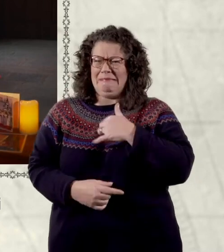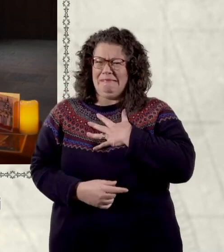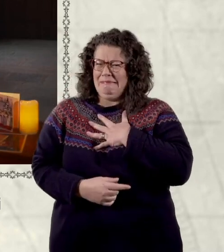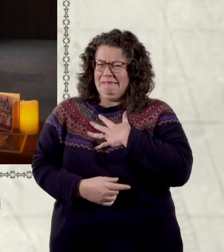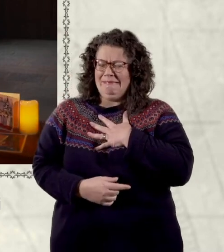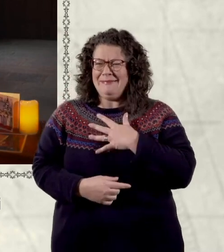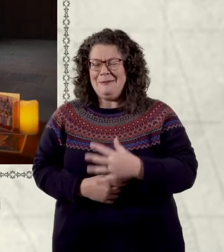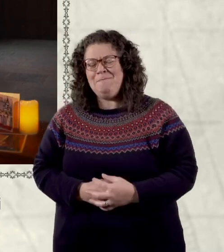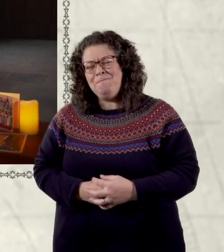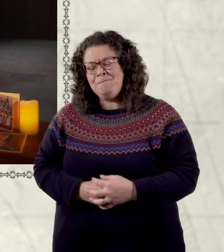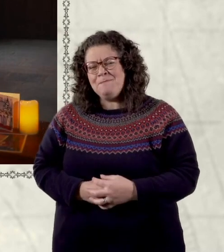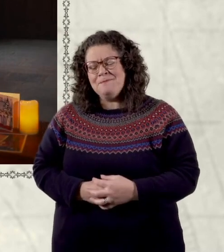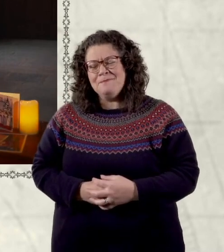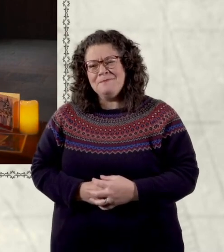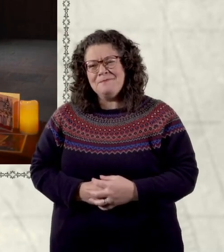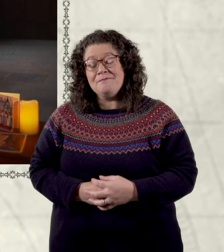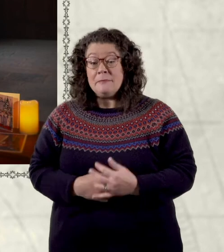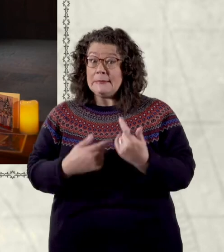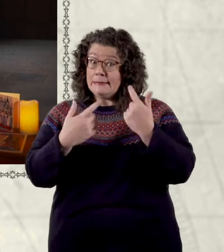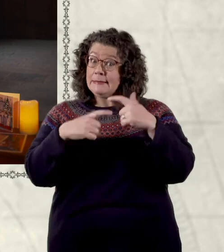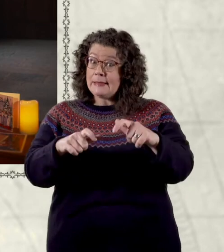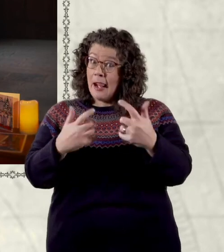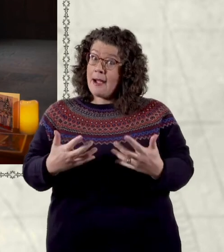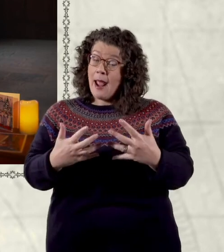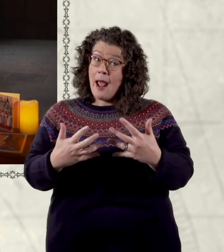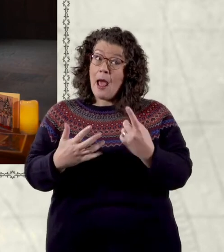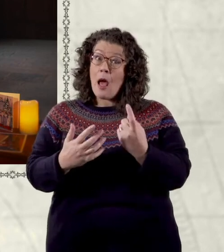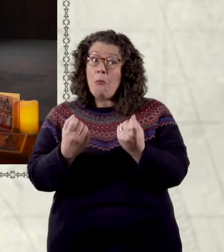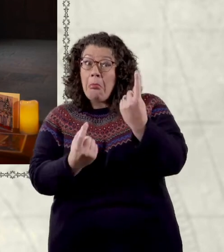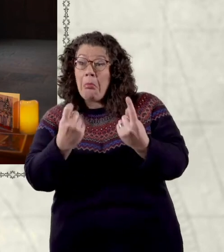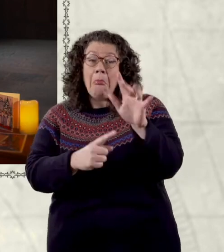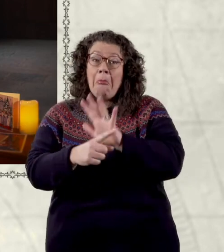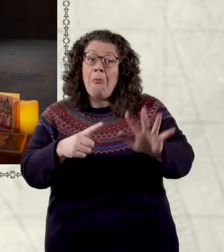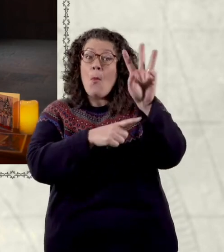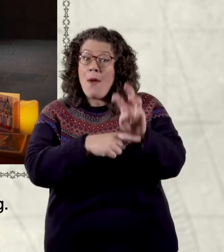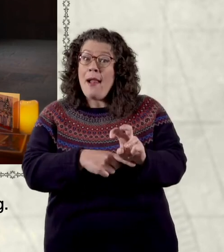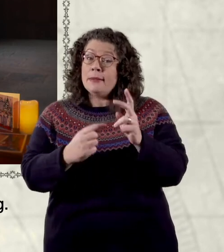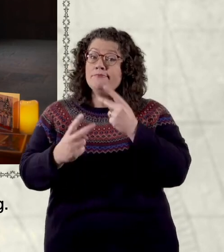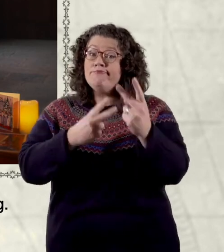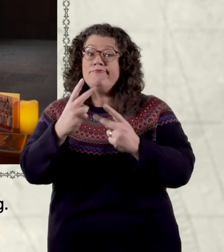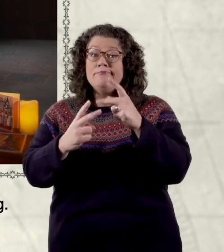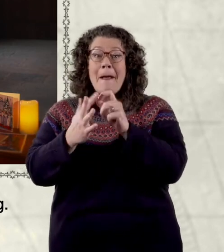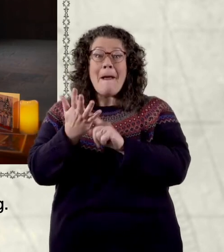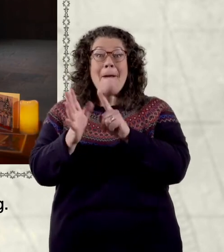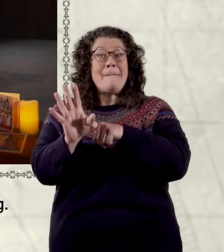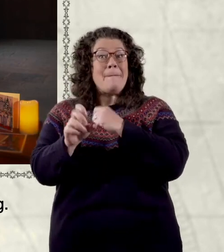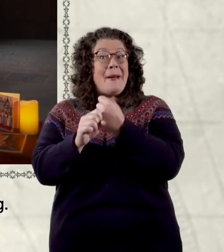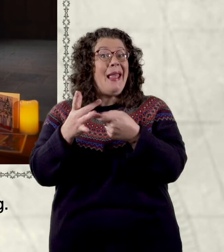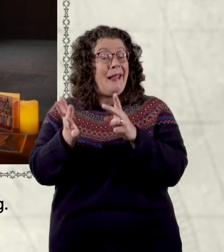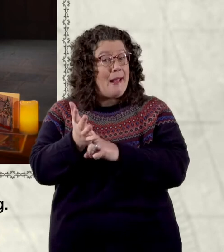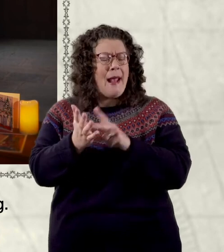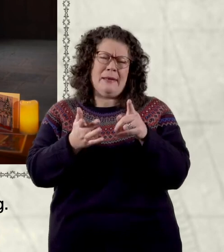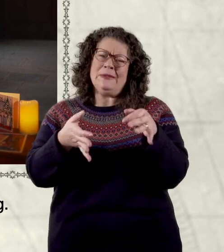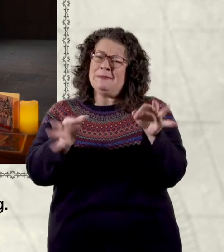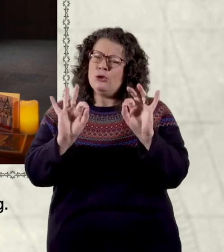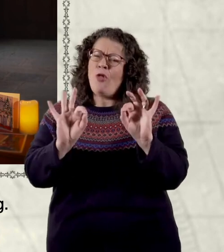chwaith. Maen nhw dal i ganu plygain mewn rhannau o Gymru heddi. A mae'n draddodiad